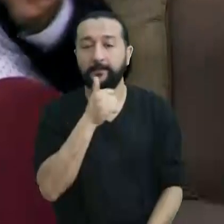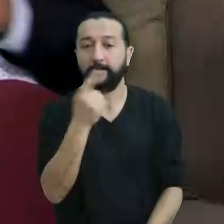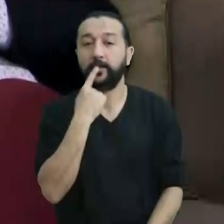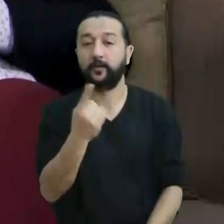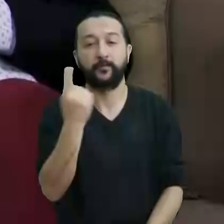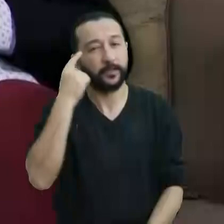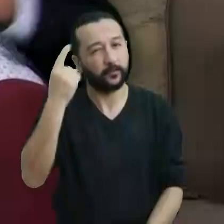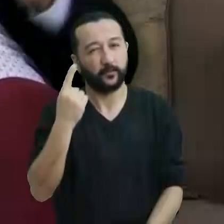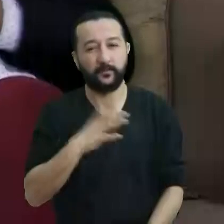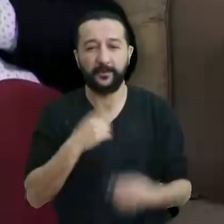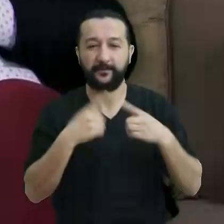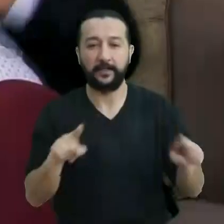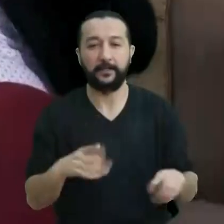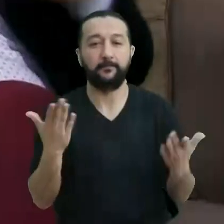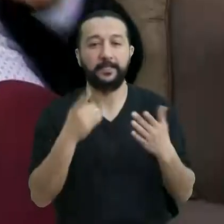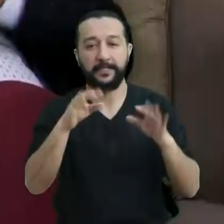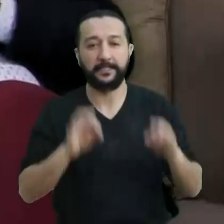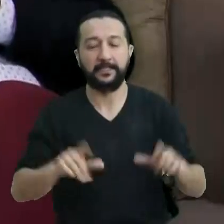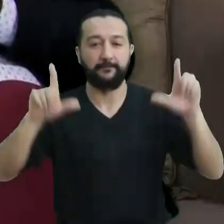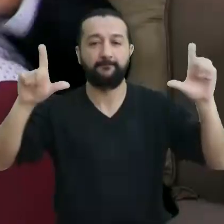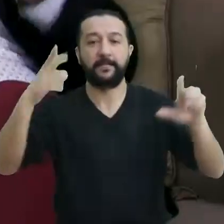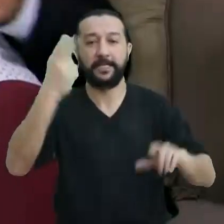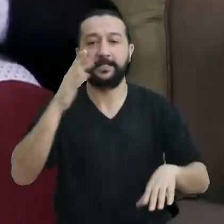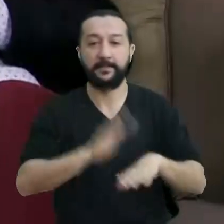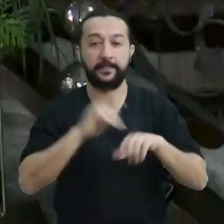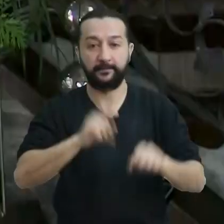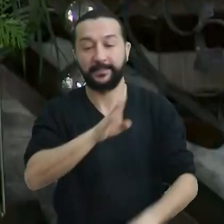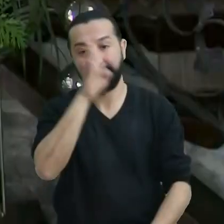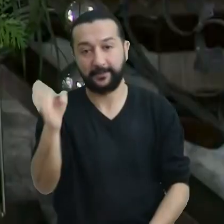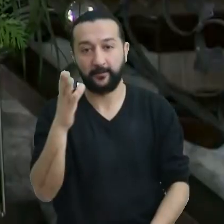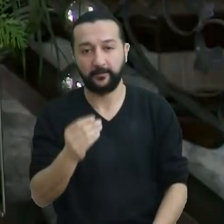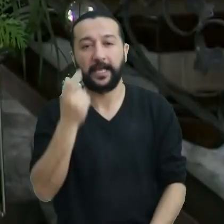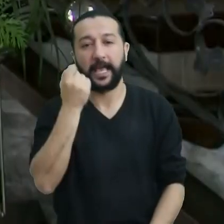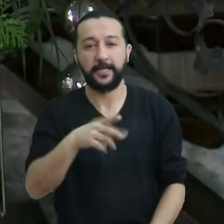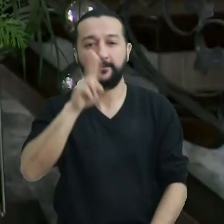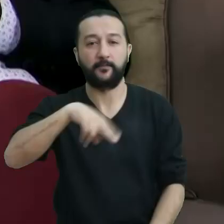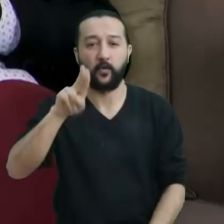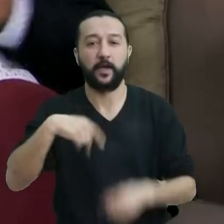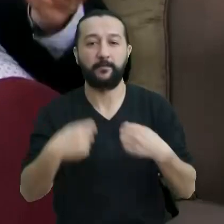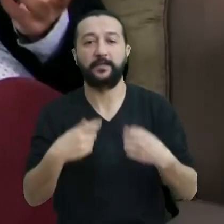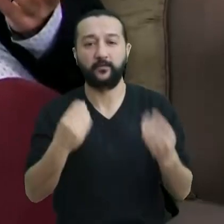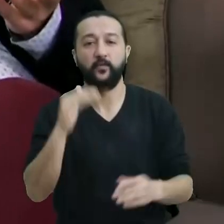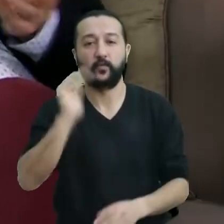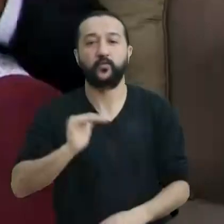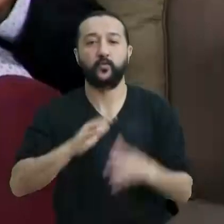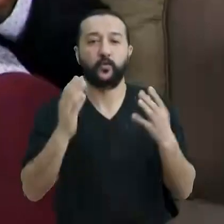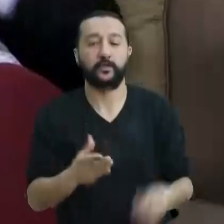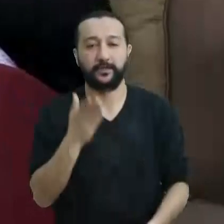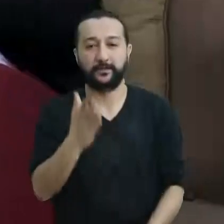Babacığım bir de şöyle düşünün. Mesela şimdi bir tablonuzu yaptırsanız, bir ressama gitseniz daha az boya kullanacak ya. Ucuza